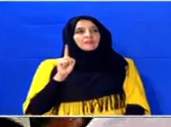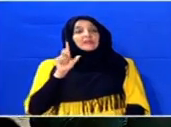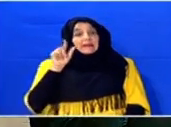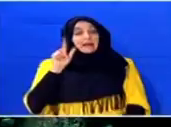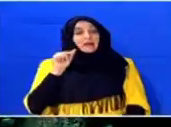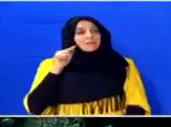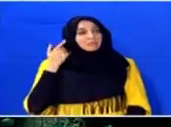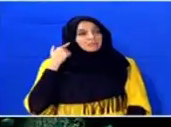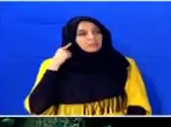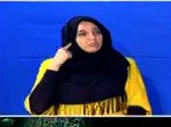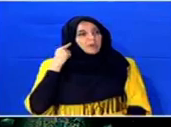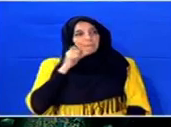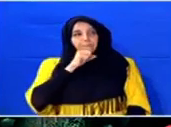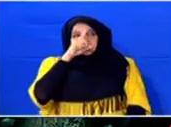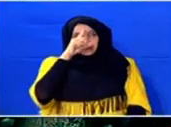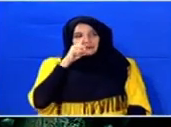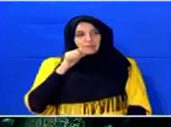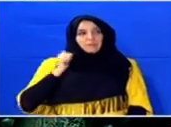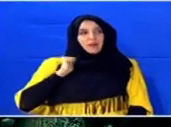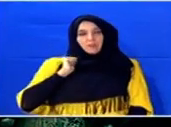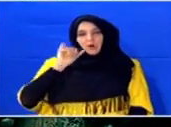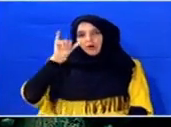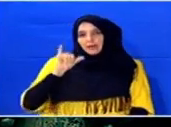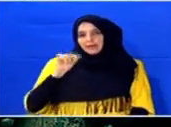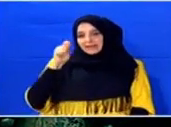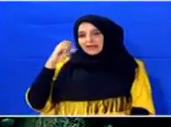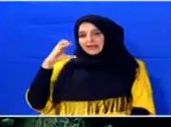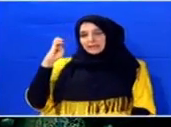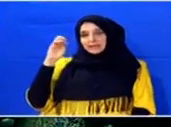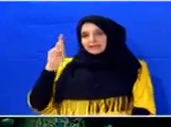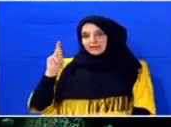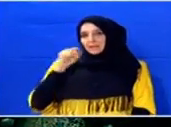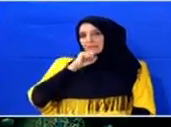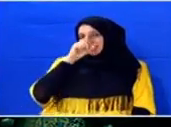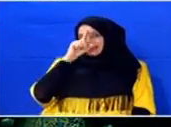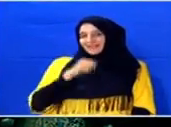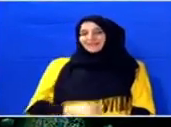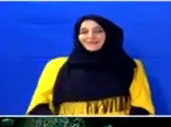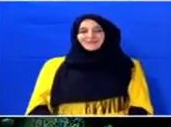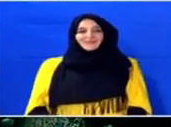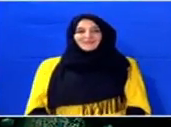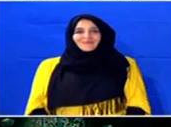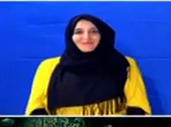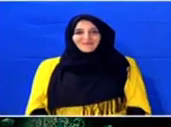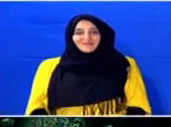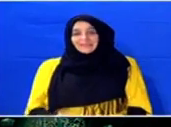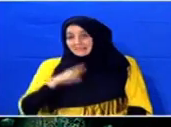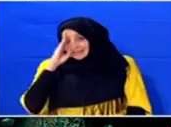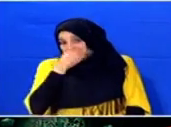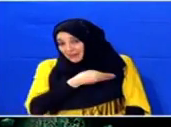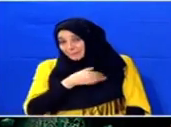من ام ياسر من البليده السلام عليكم ام ياسر